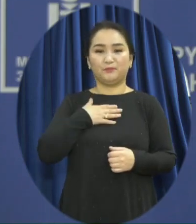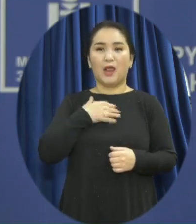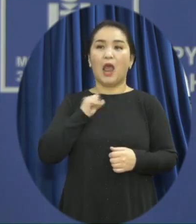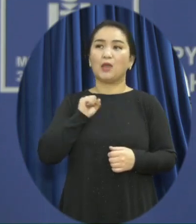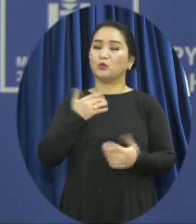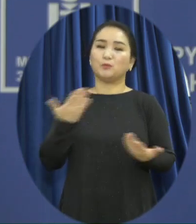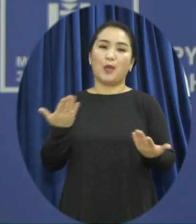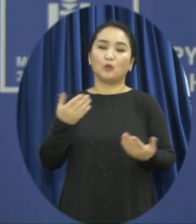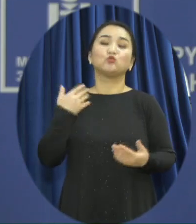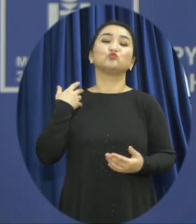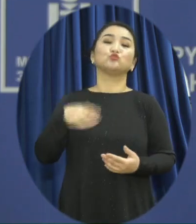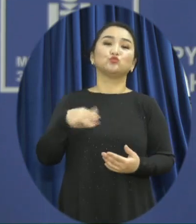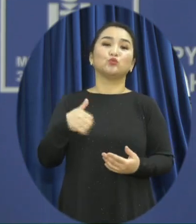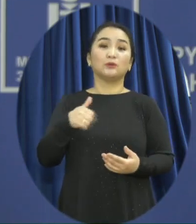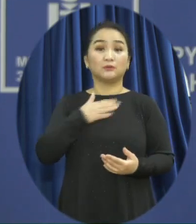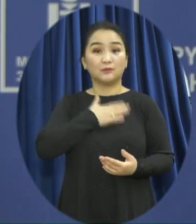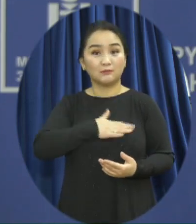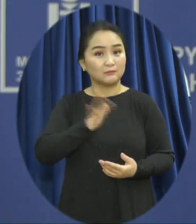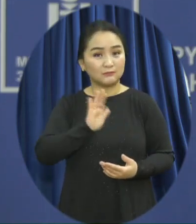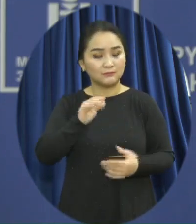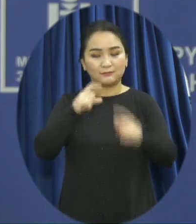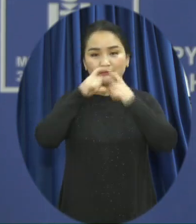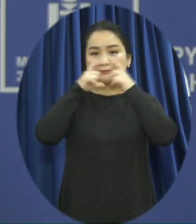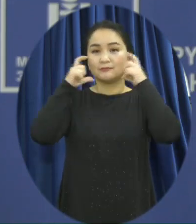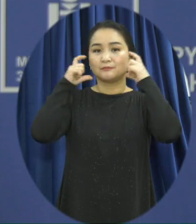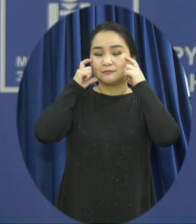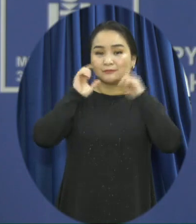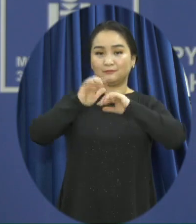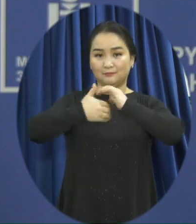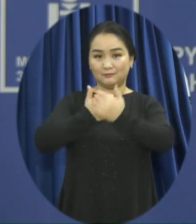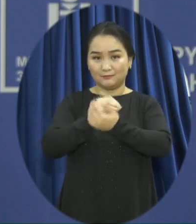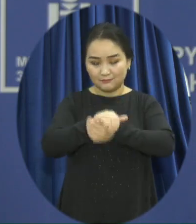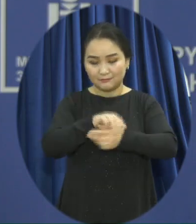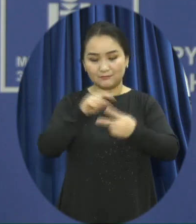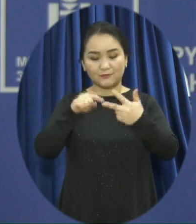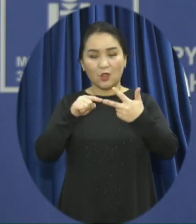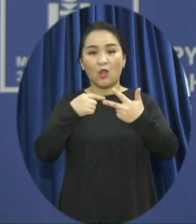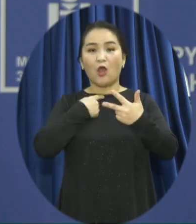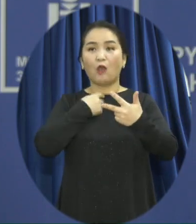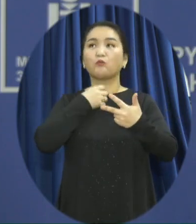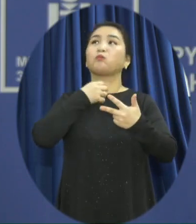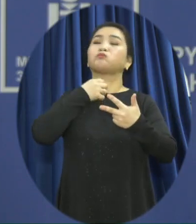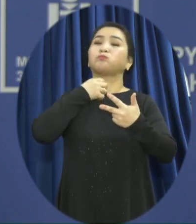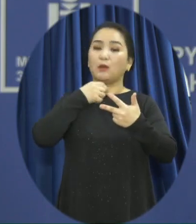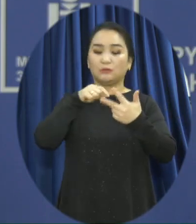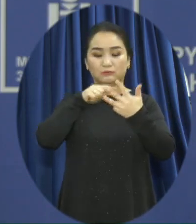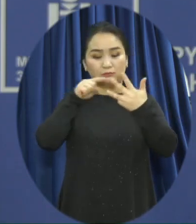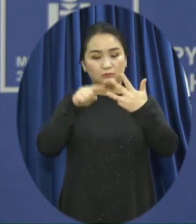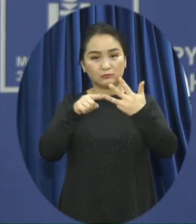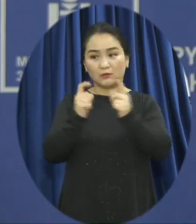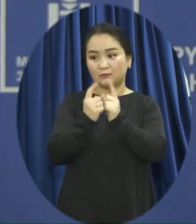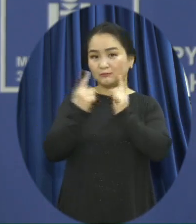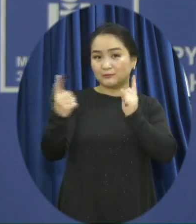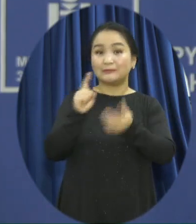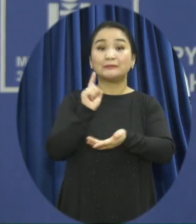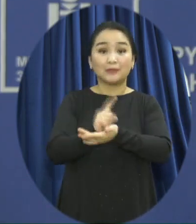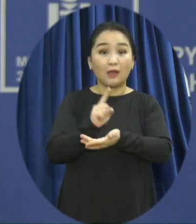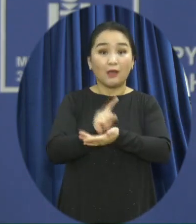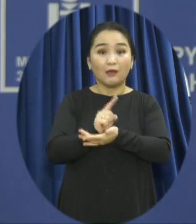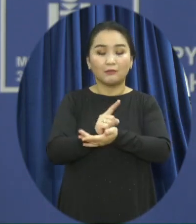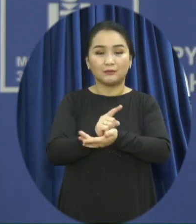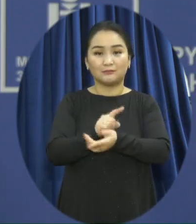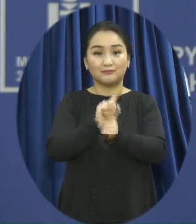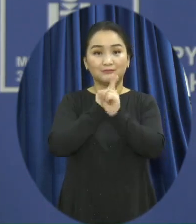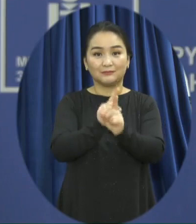гэж бүү тайвшираа. Та маска зүүж, гараа угааж, ам хоолоогоо зайлахаас гадна хүн хоорондын зайгаа бол заавал баримтлаарай гэж хэлмээр